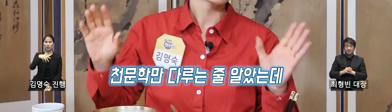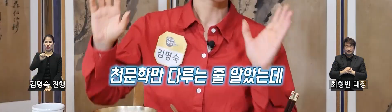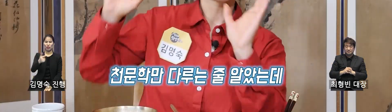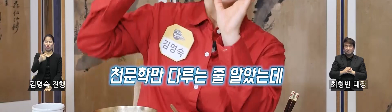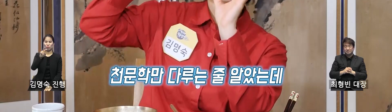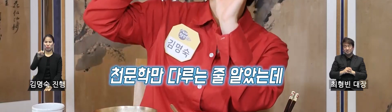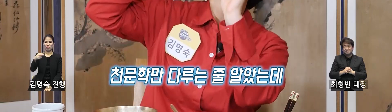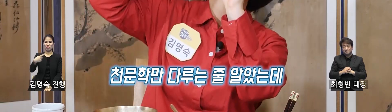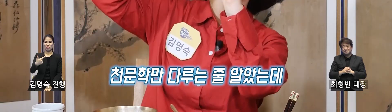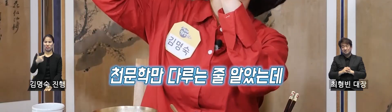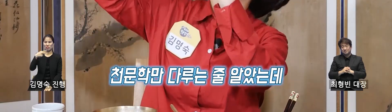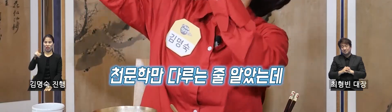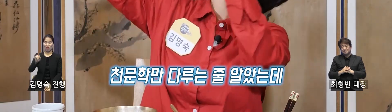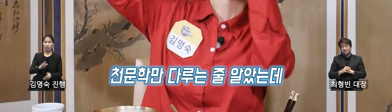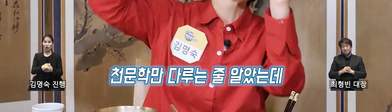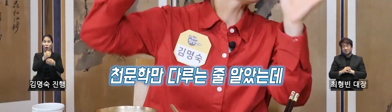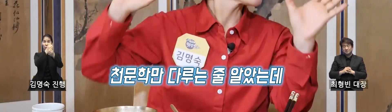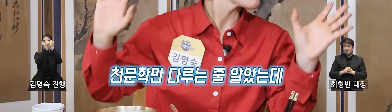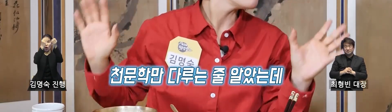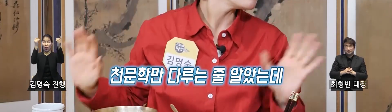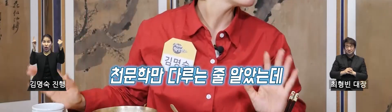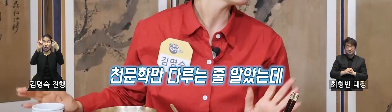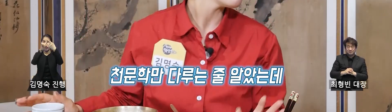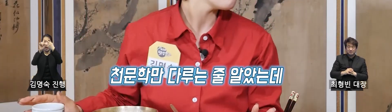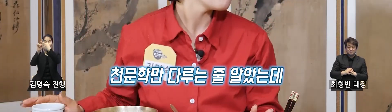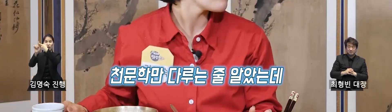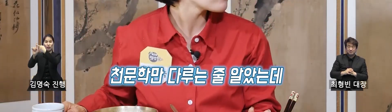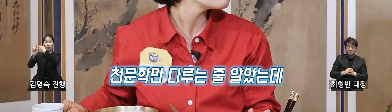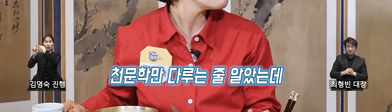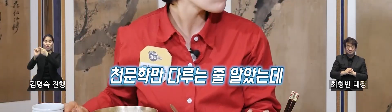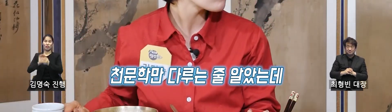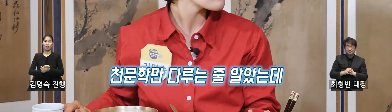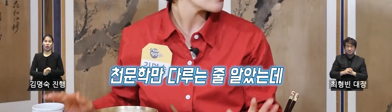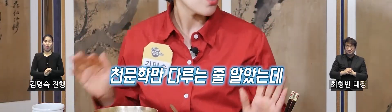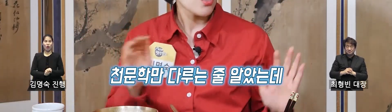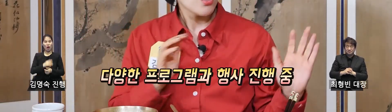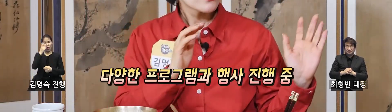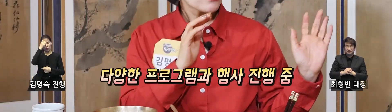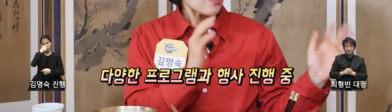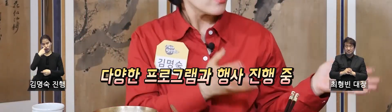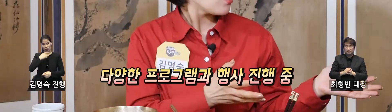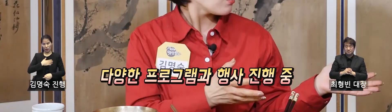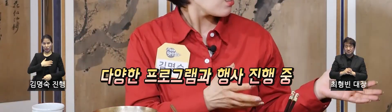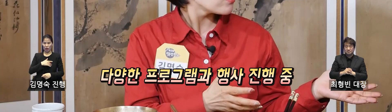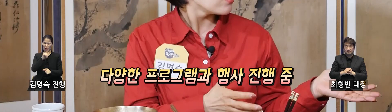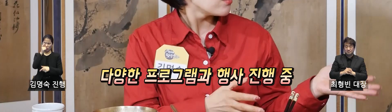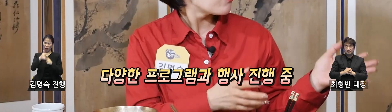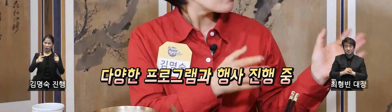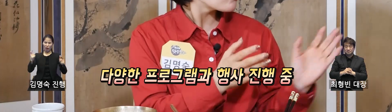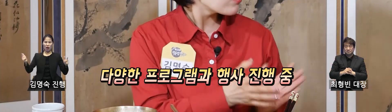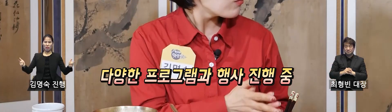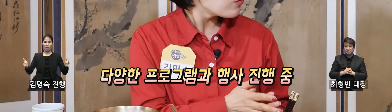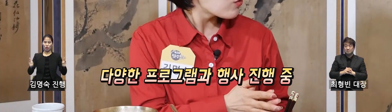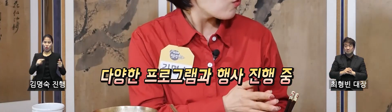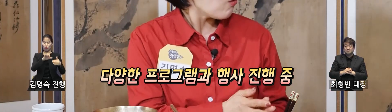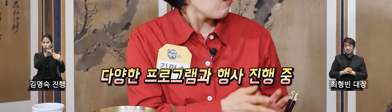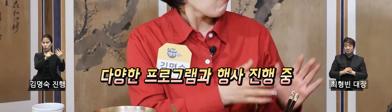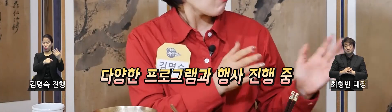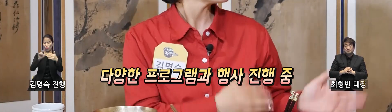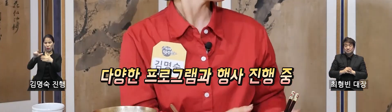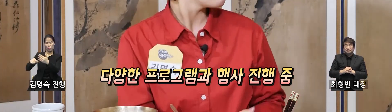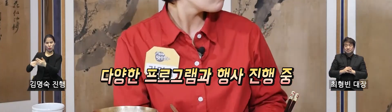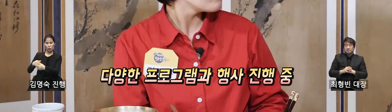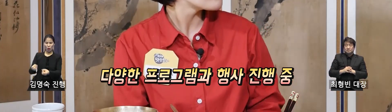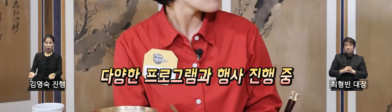그냥 어떤 * 어디에 별자리 뭐 이런거 만 하는 줄 알았더니 다양한 프로그램도 있고